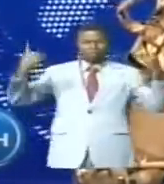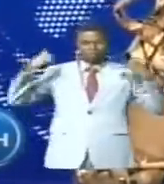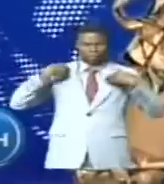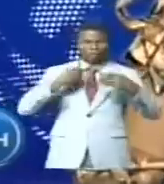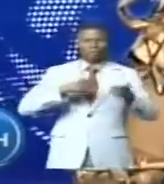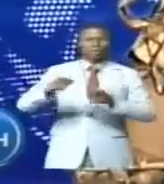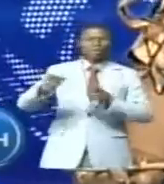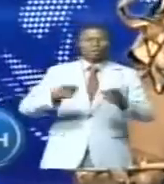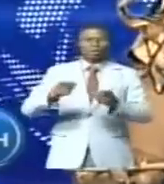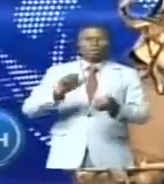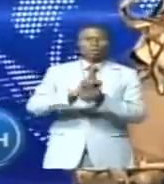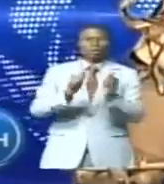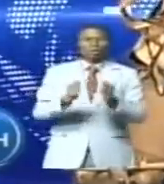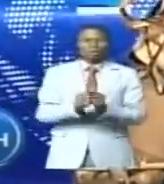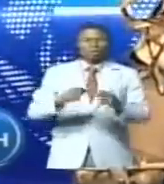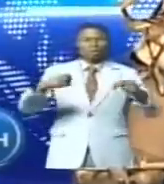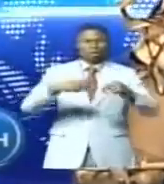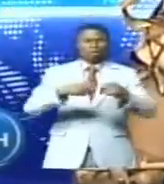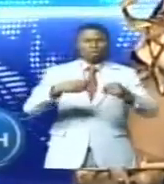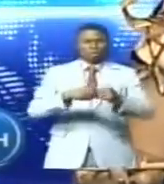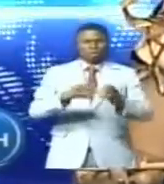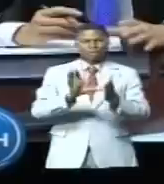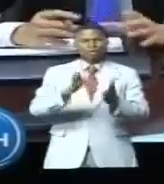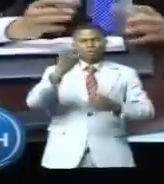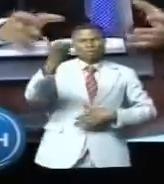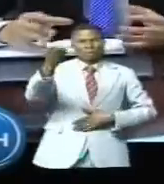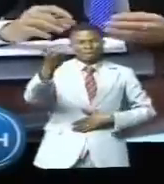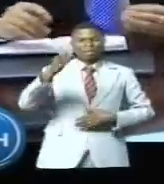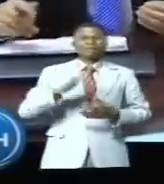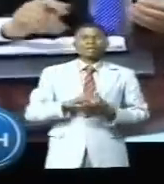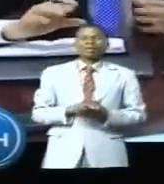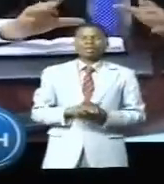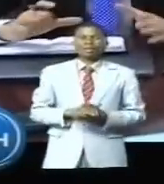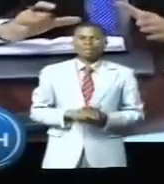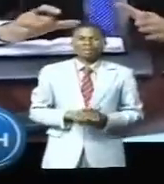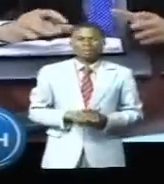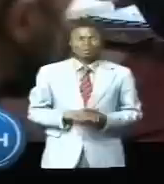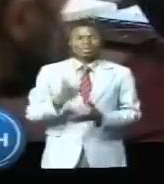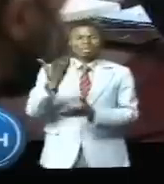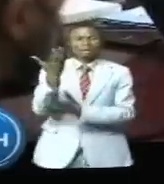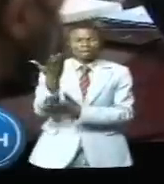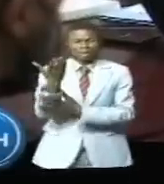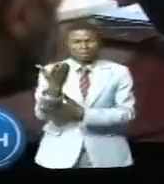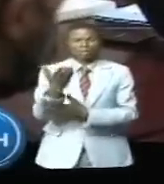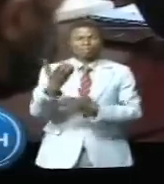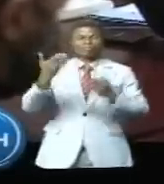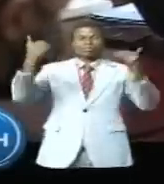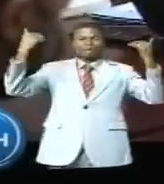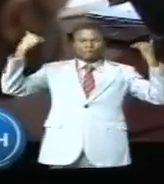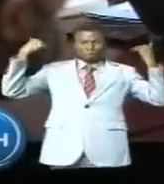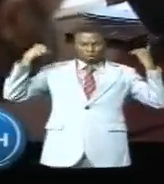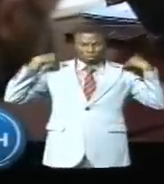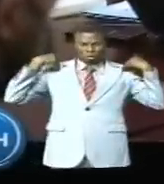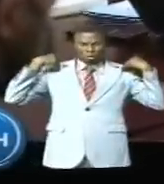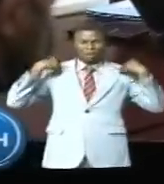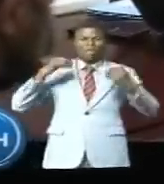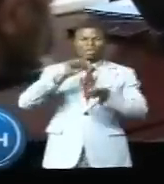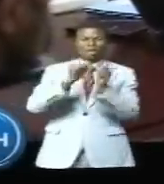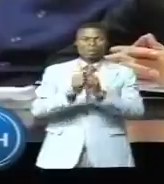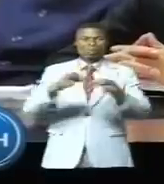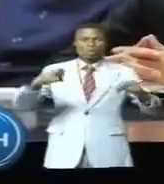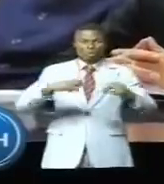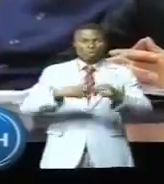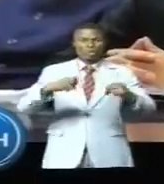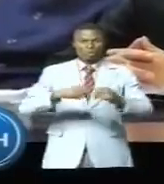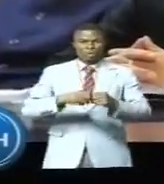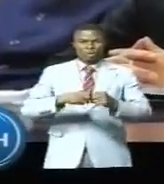régulations du secteur de l'électricité. Regardez. Répondant à l'invitation de l'autorité des régulations du secteur de